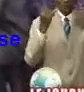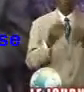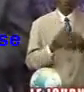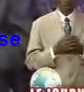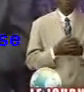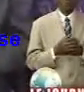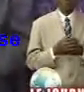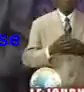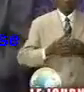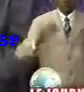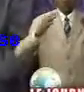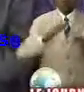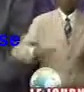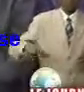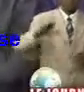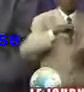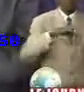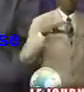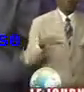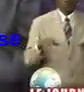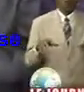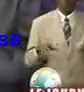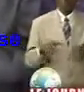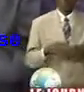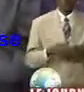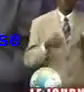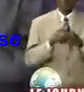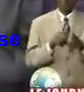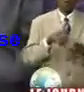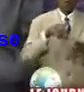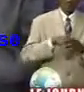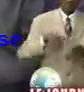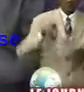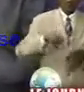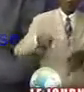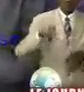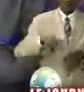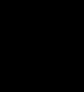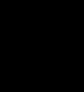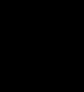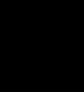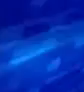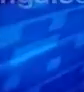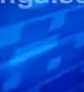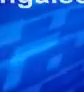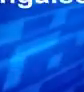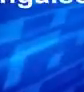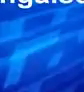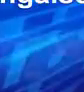idéaux sur l'étendue de la République en général et dans la province du Lualaba.